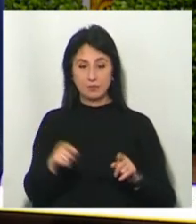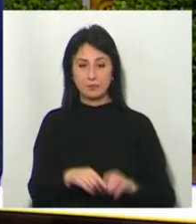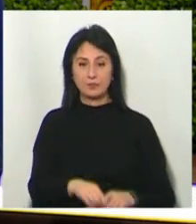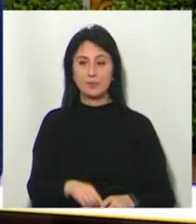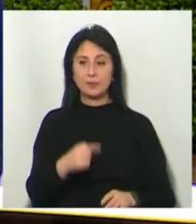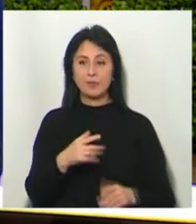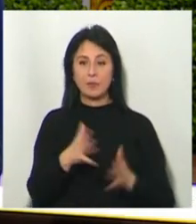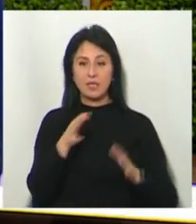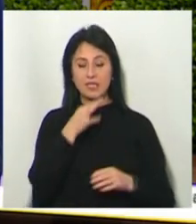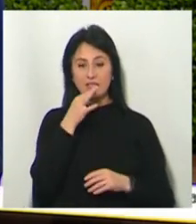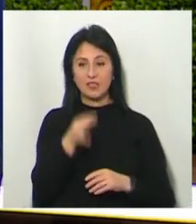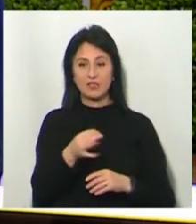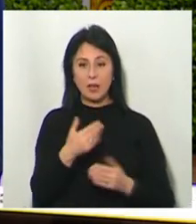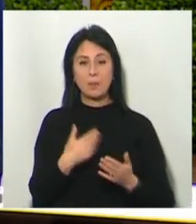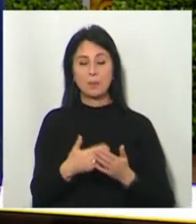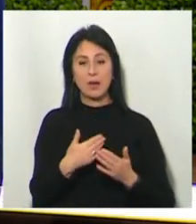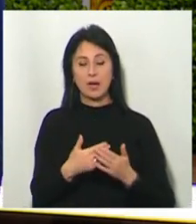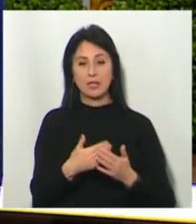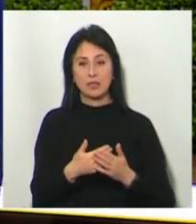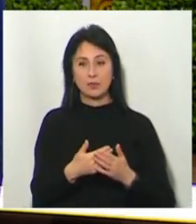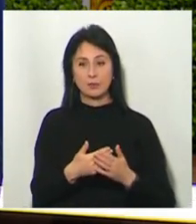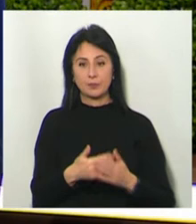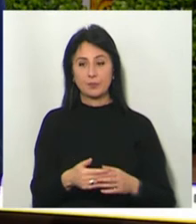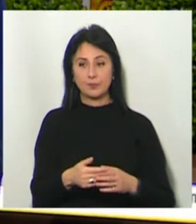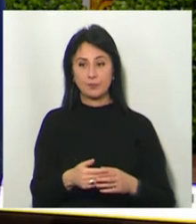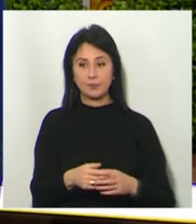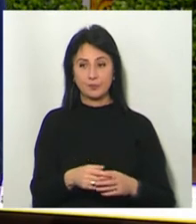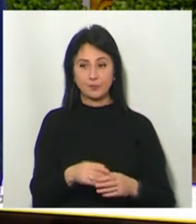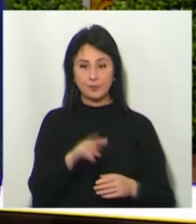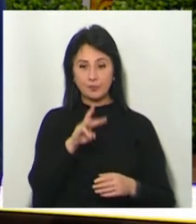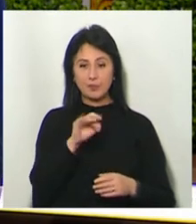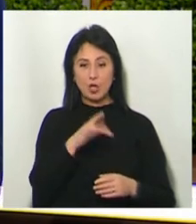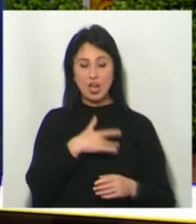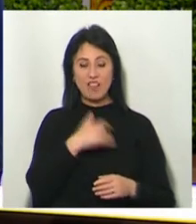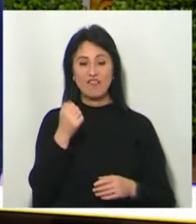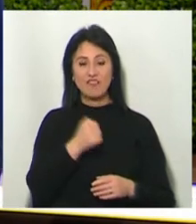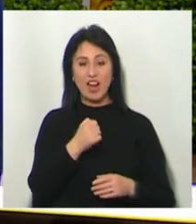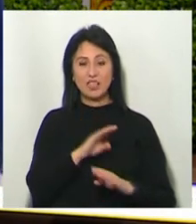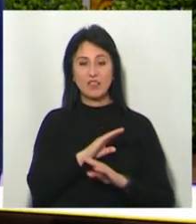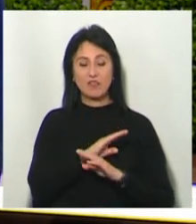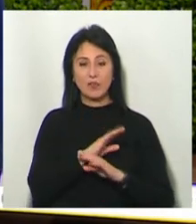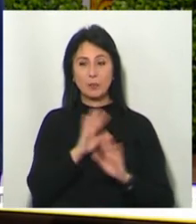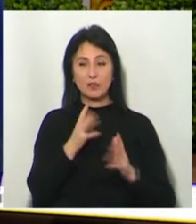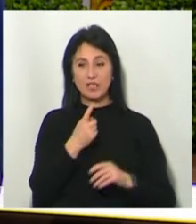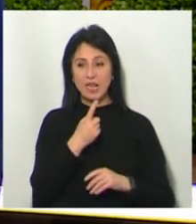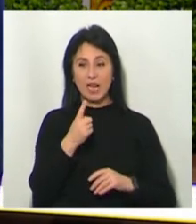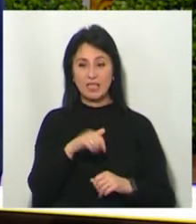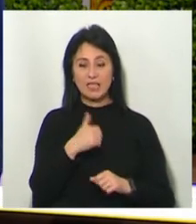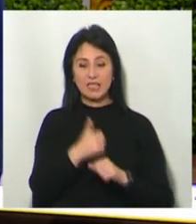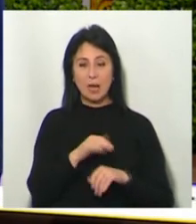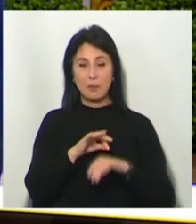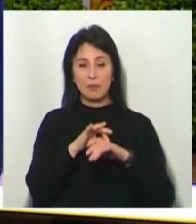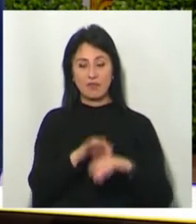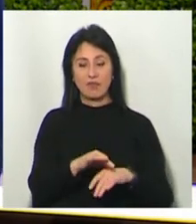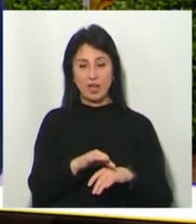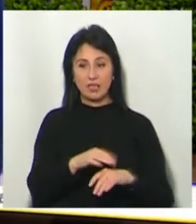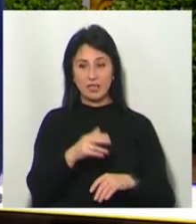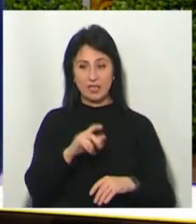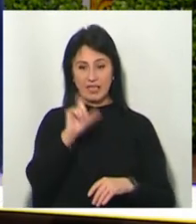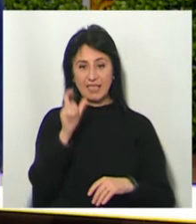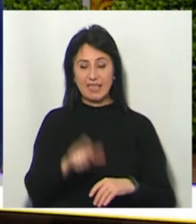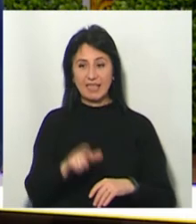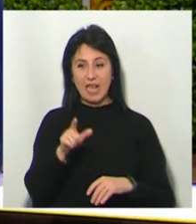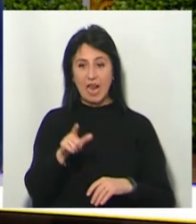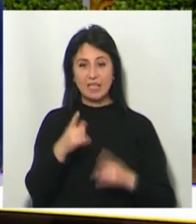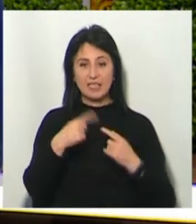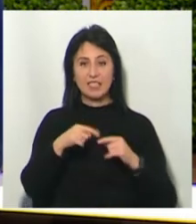periodși. Metzat suitruirom, magalitat, miocardiumis impactis fataluri შემთხვევები ერთ-ერთი წამყვანი იტალიის